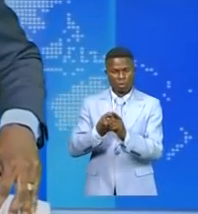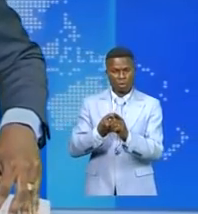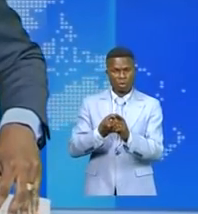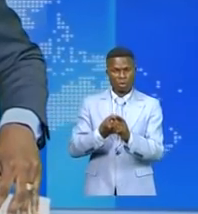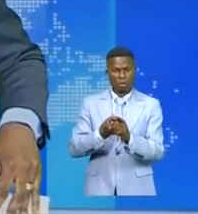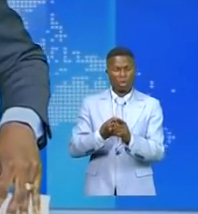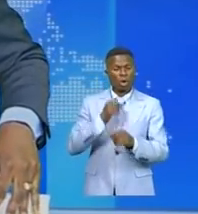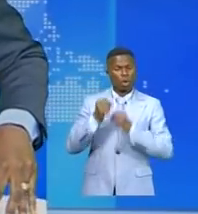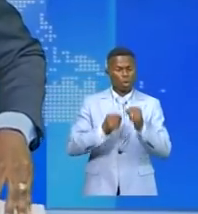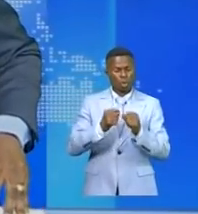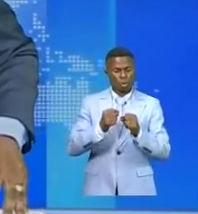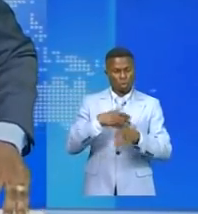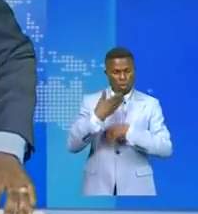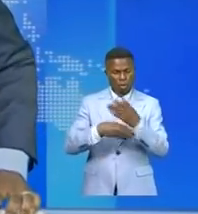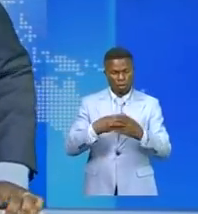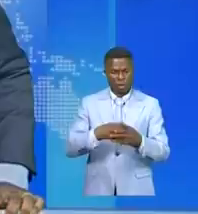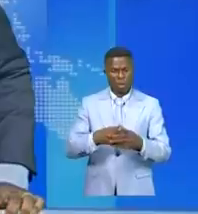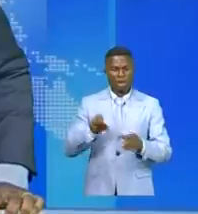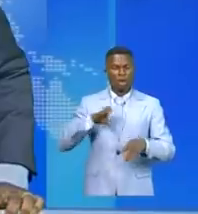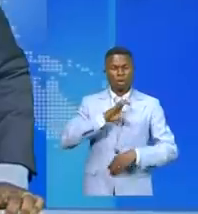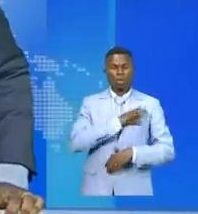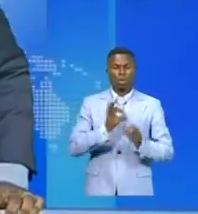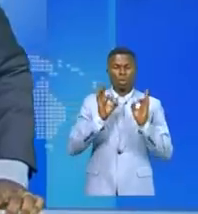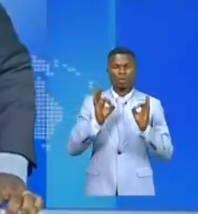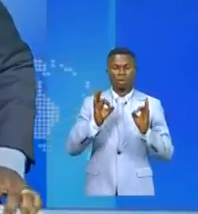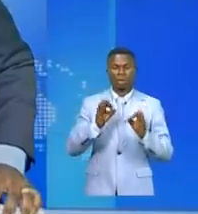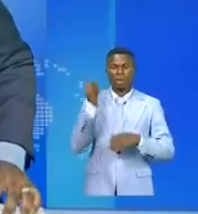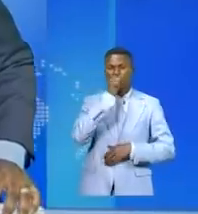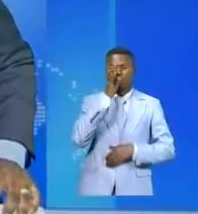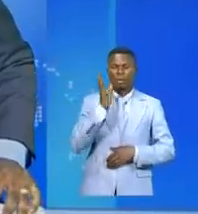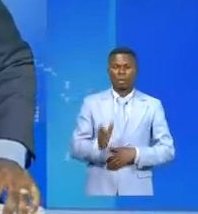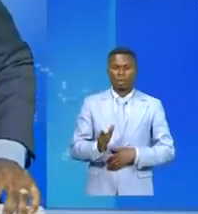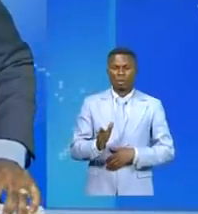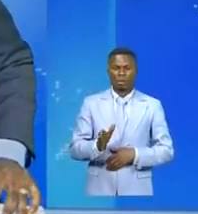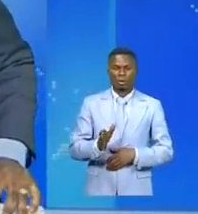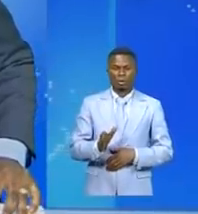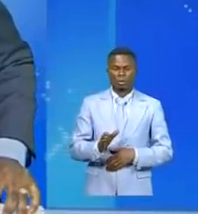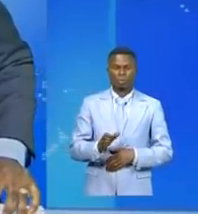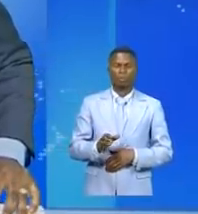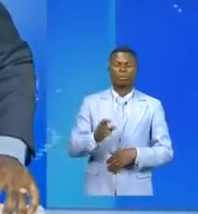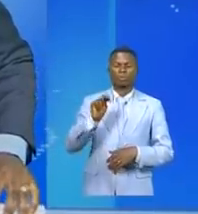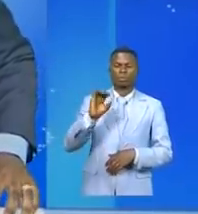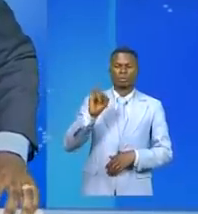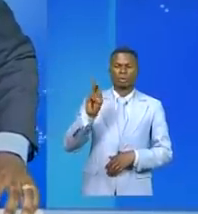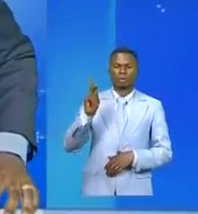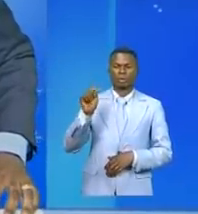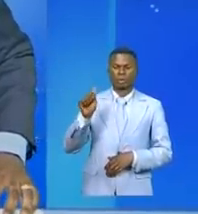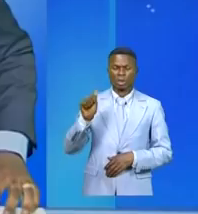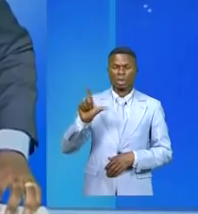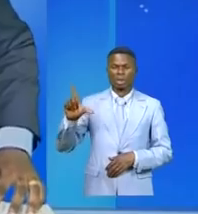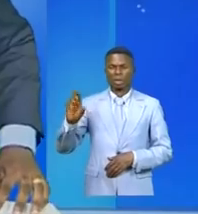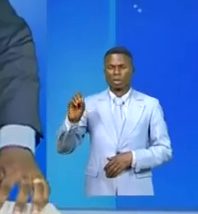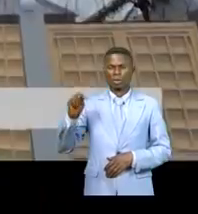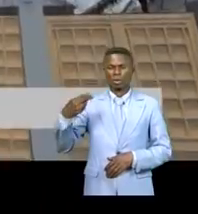ce sont des efforts consentis par les nouveaux comités que dirige l'artiste musicien Jossard Nyokalongo. C'est un commentaire de Chantal